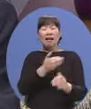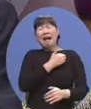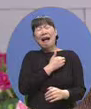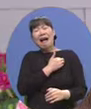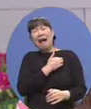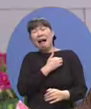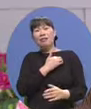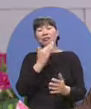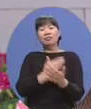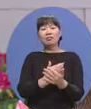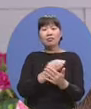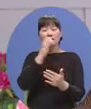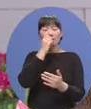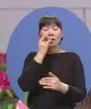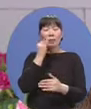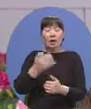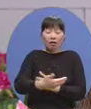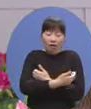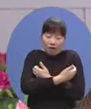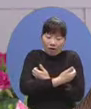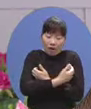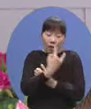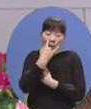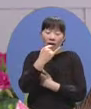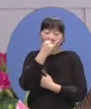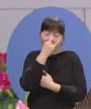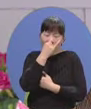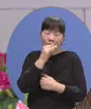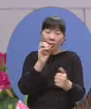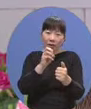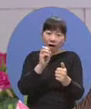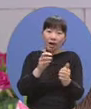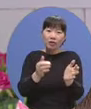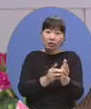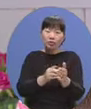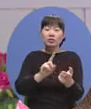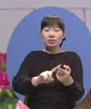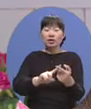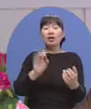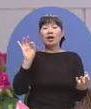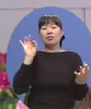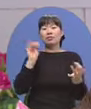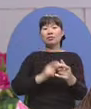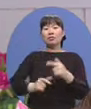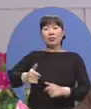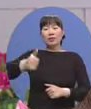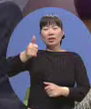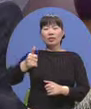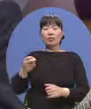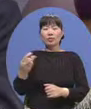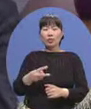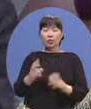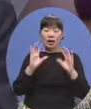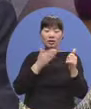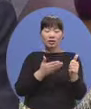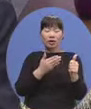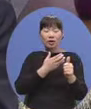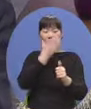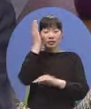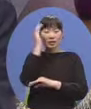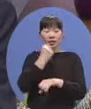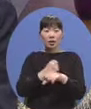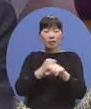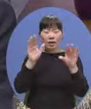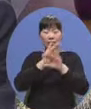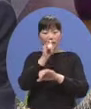마세요. 그냥 엄마가 꼬관해주고 엄마 옆에 있다라고 가볍게 말해주고 그냥 그대로 가만히 있는 게 좋습니다. 그리고 애들한테 꿈 이야기를 자꾸 하거나